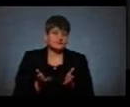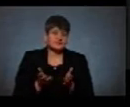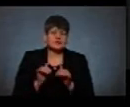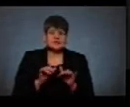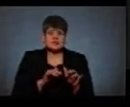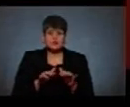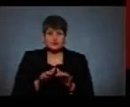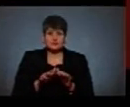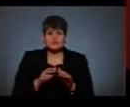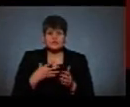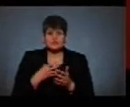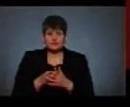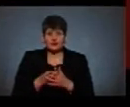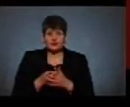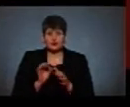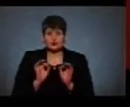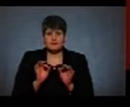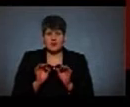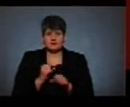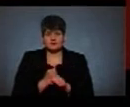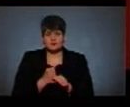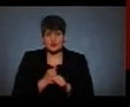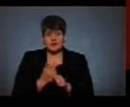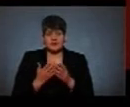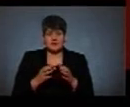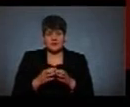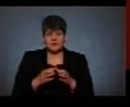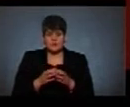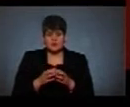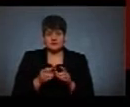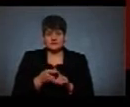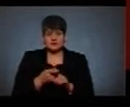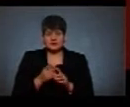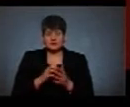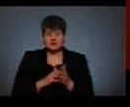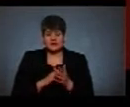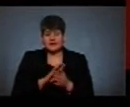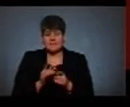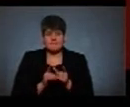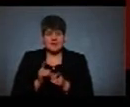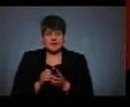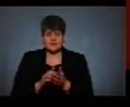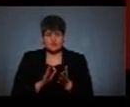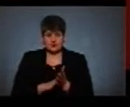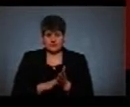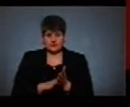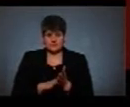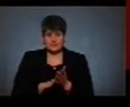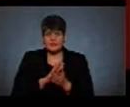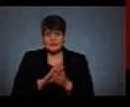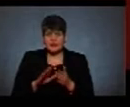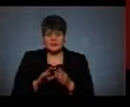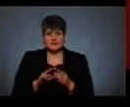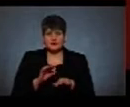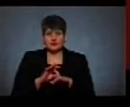для свого нормального функціонування, але от громади через певні причини не перереєстровуються, не приводять